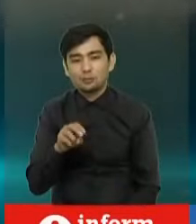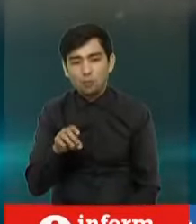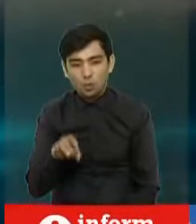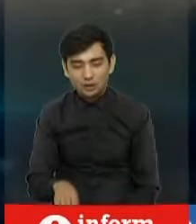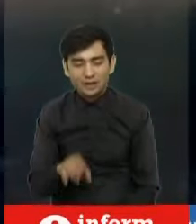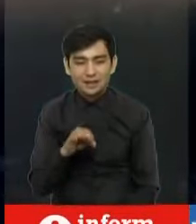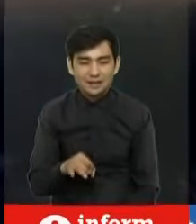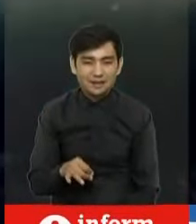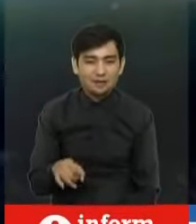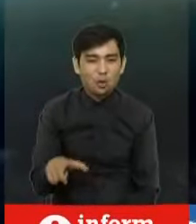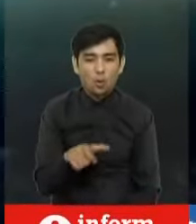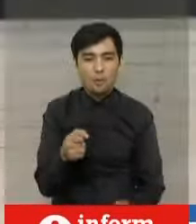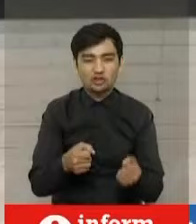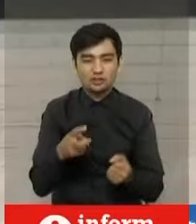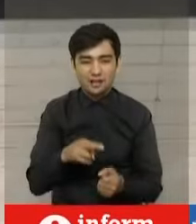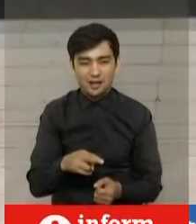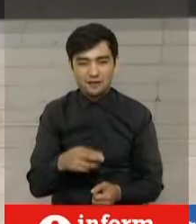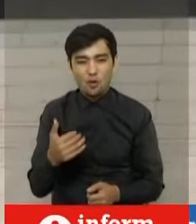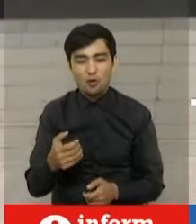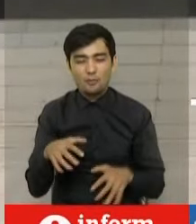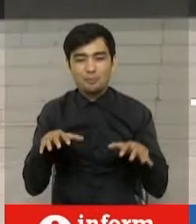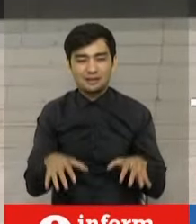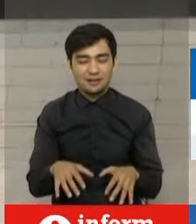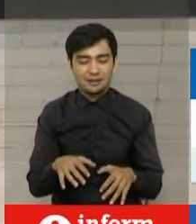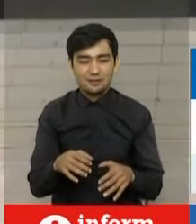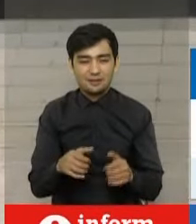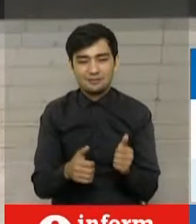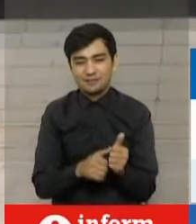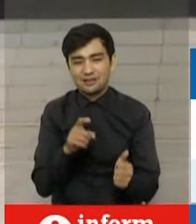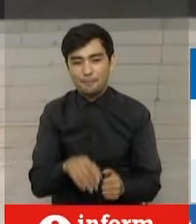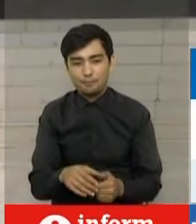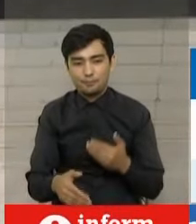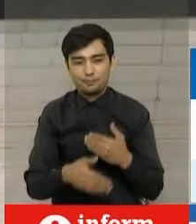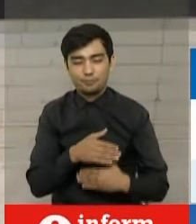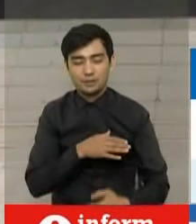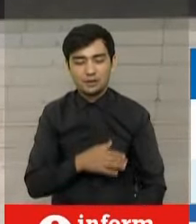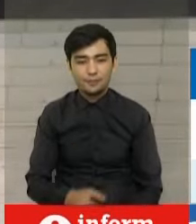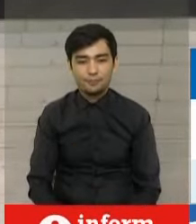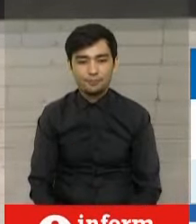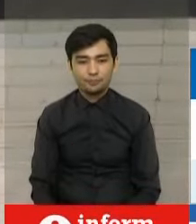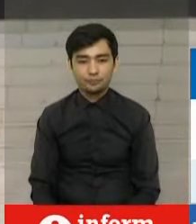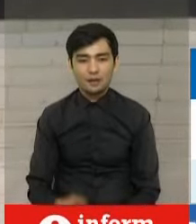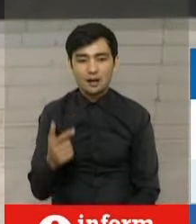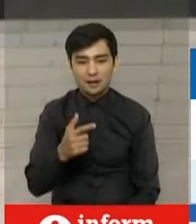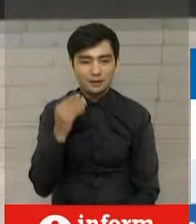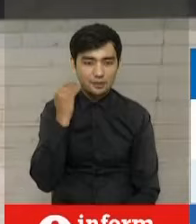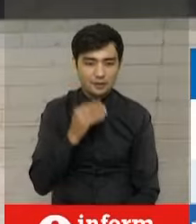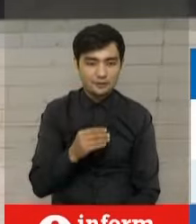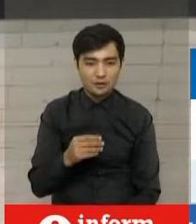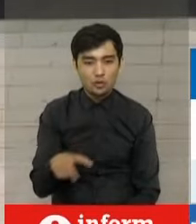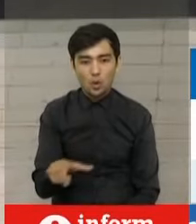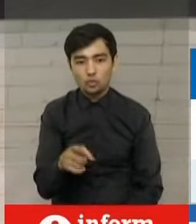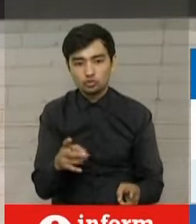дорог Шымкента. Поставщики должны на основе гарантийного срока должны обеспечить качество дорог.